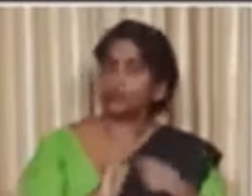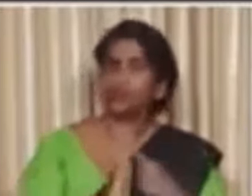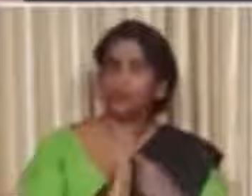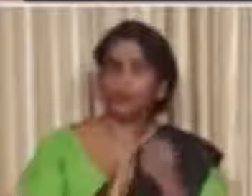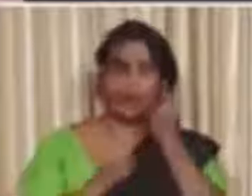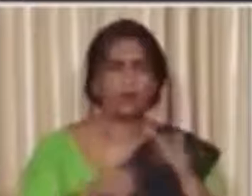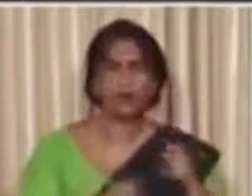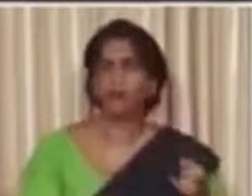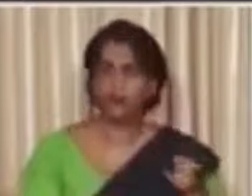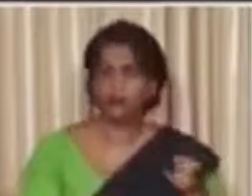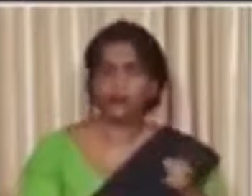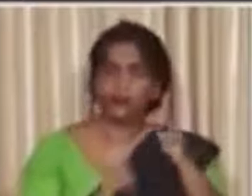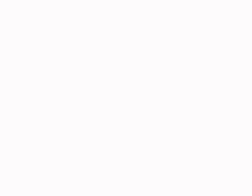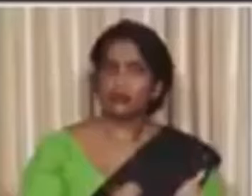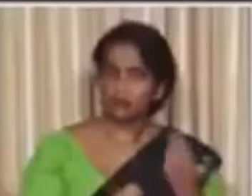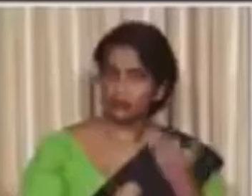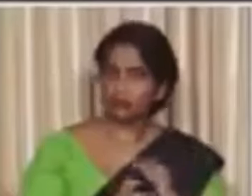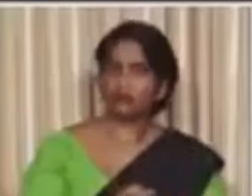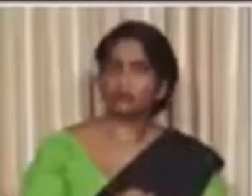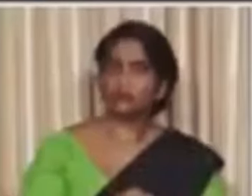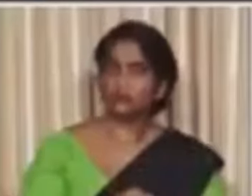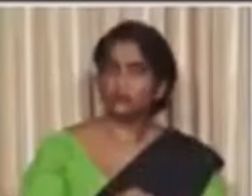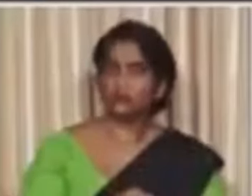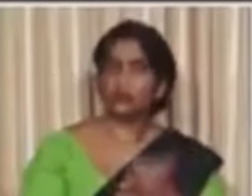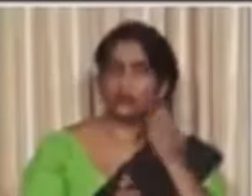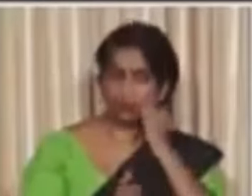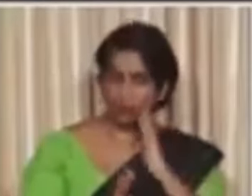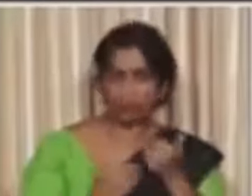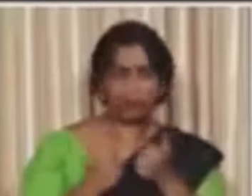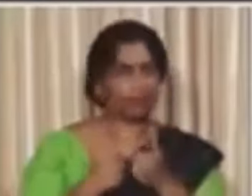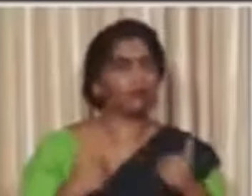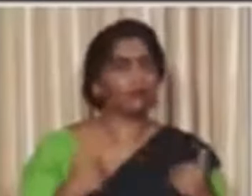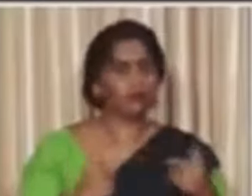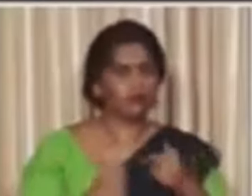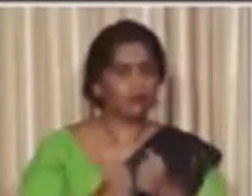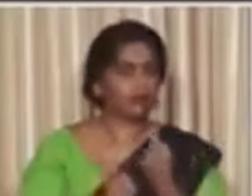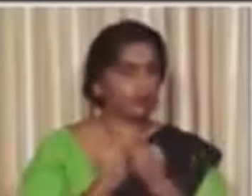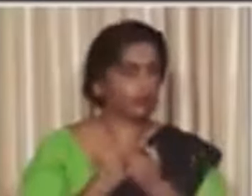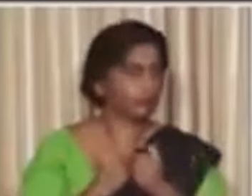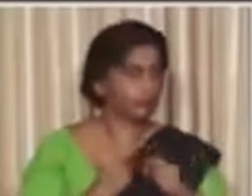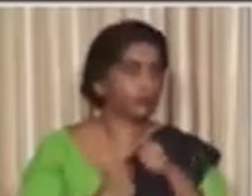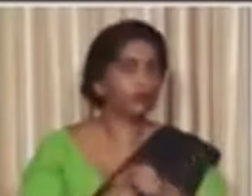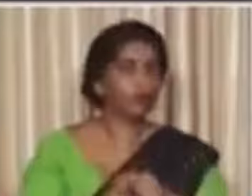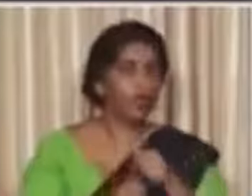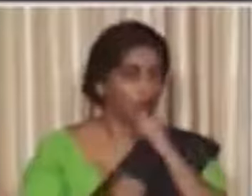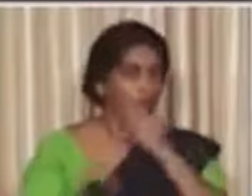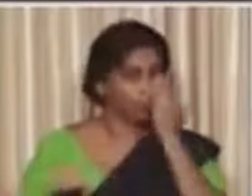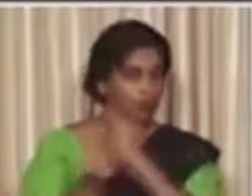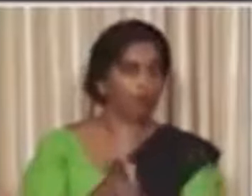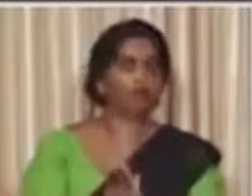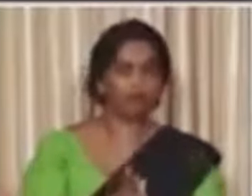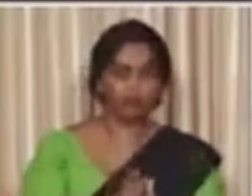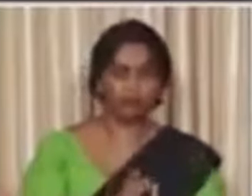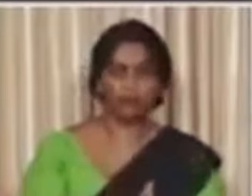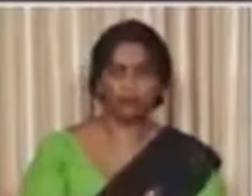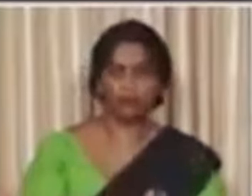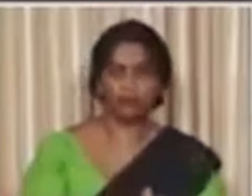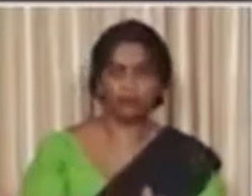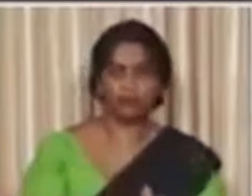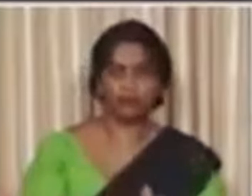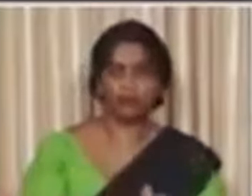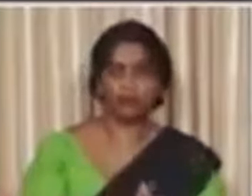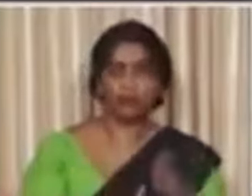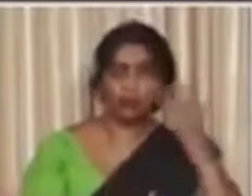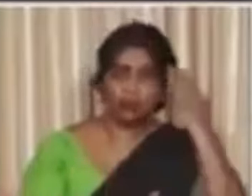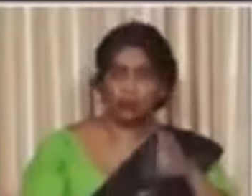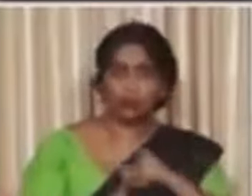සමස්තකයක් ඇති වෙලා තියෙනවා එනිසා කරන්න ඒක ඒක කරලා ස්වාධීනව මේ පරිශීලන කරලා යුක්ති ඉෂ්ට කරන්නේ ඒක ඉල්ලීම කරන්නේ මේක මරණය